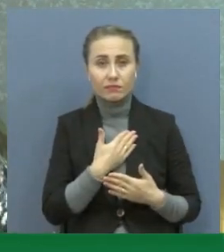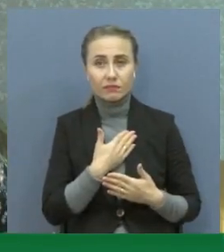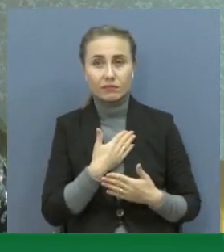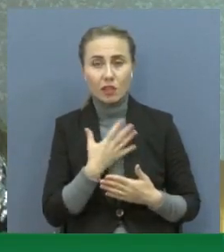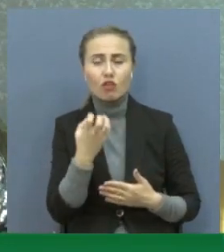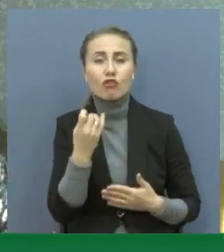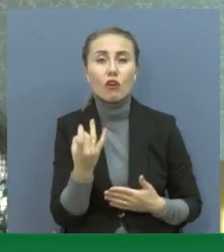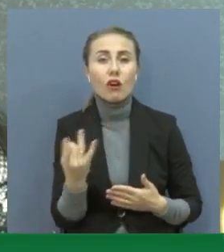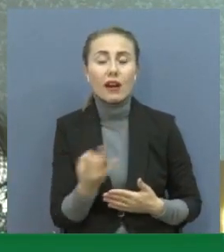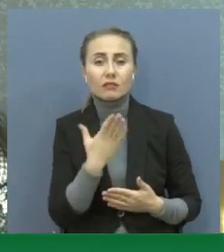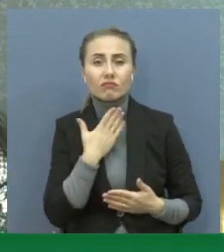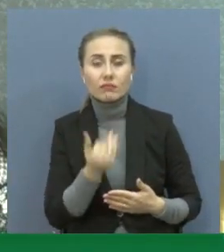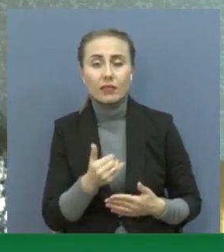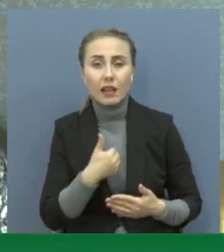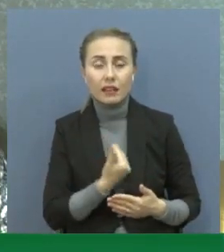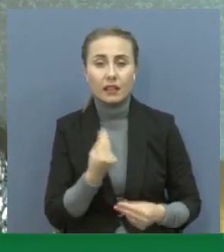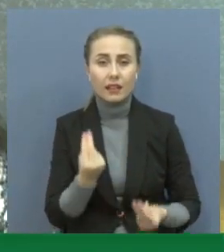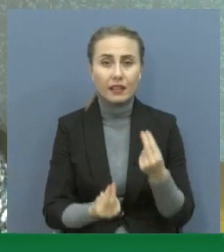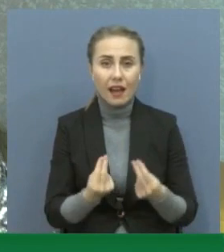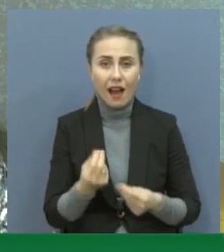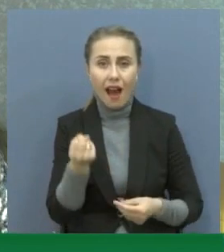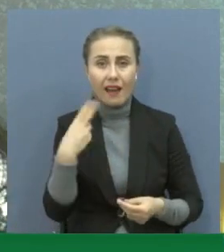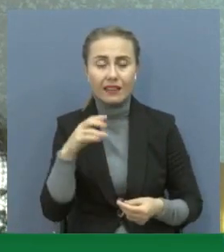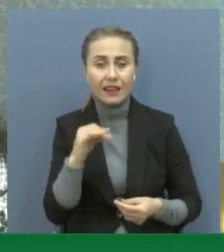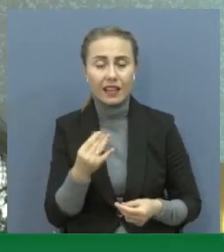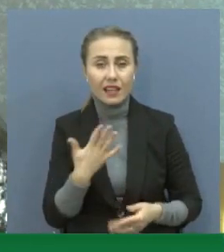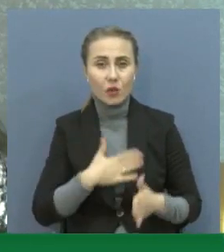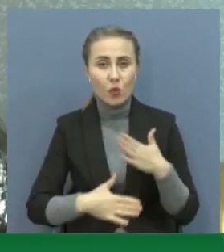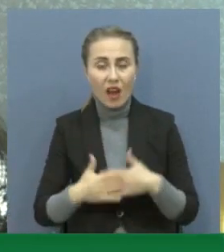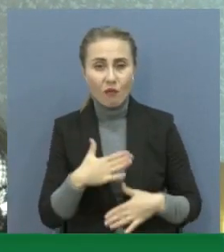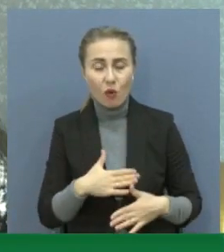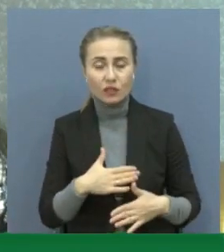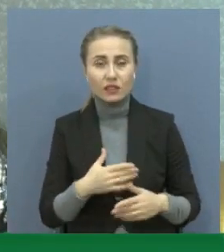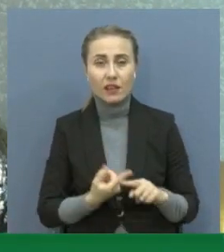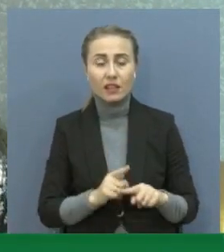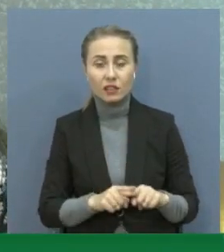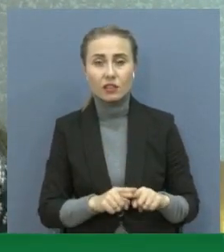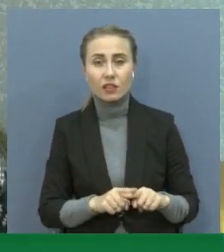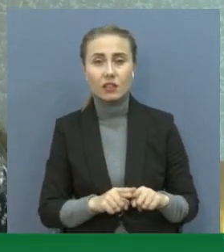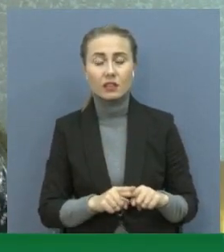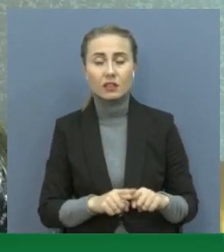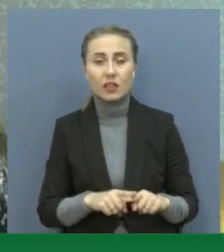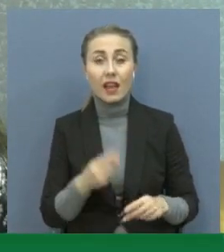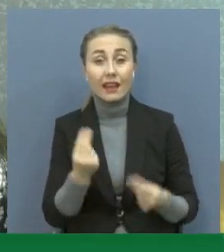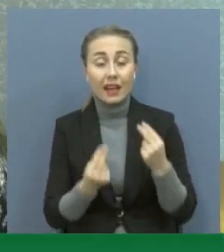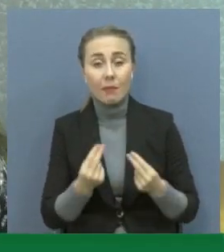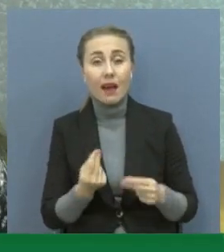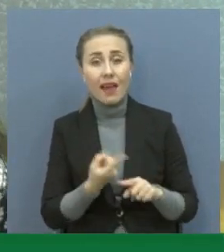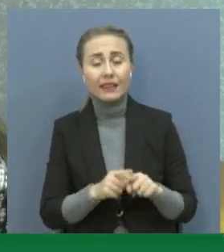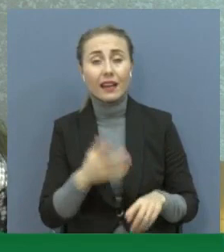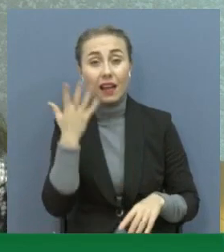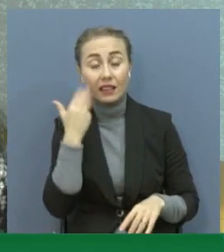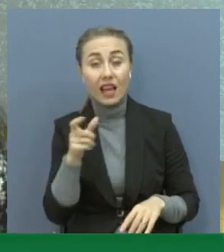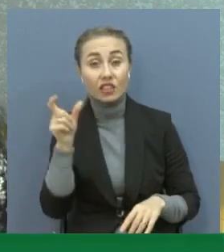еще раз получить вот этот вот адреналин, удовольствие. Еще у нас игромания – это тогда, когда